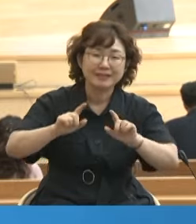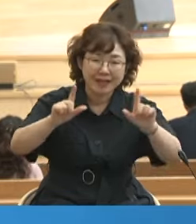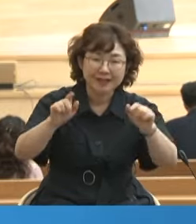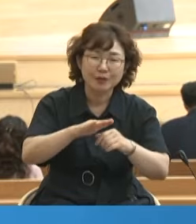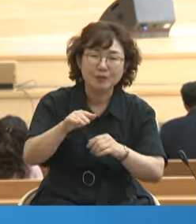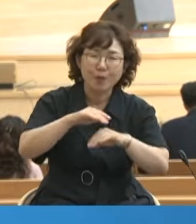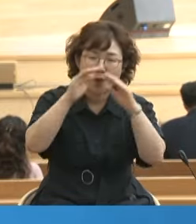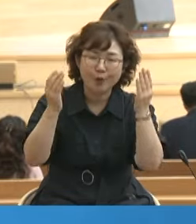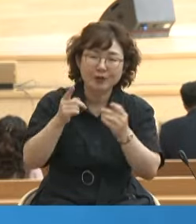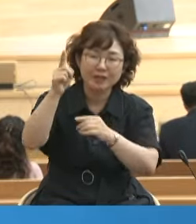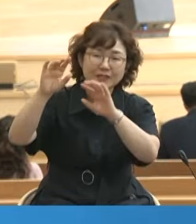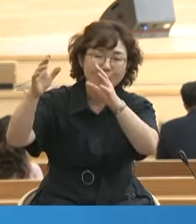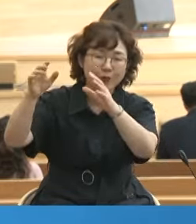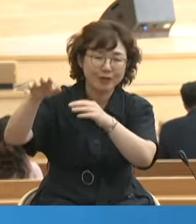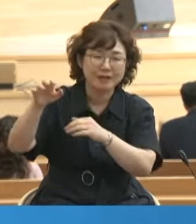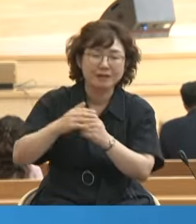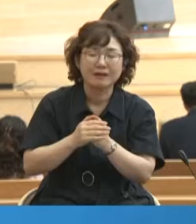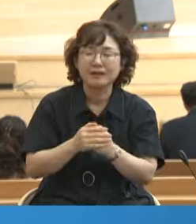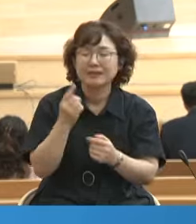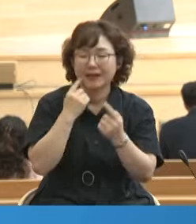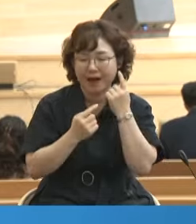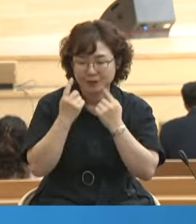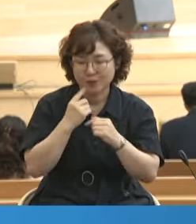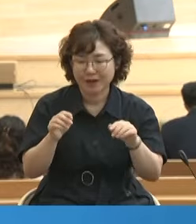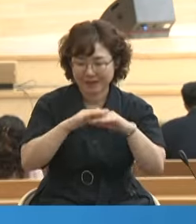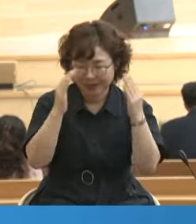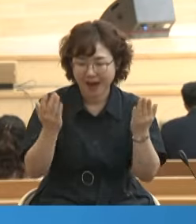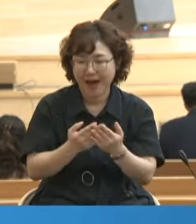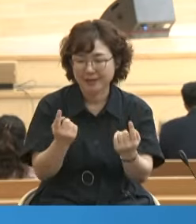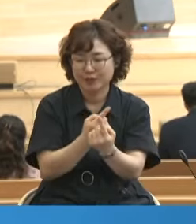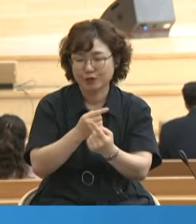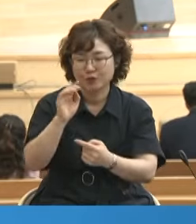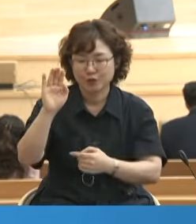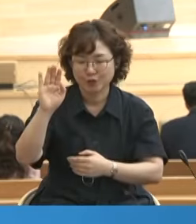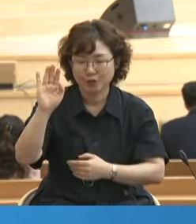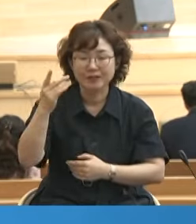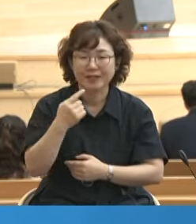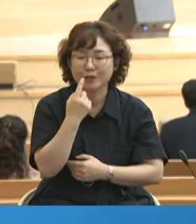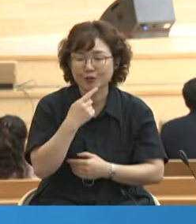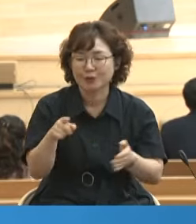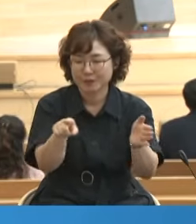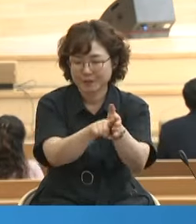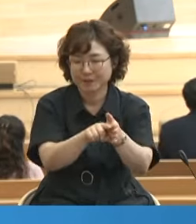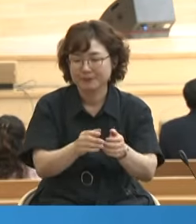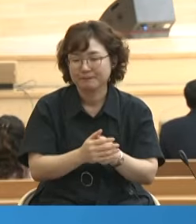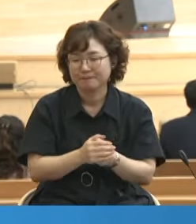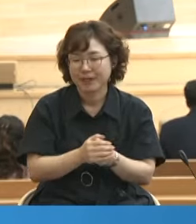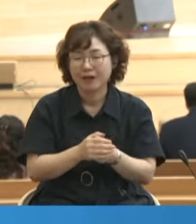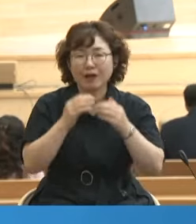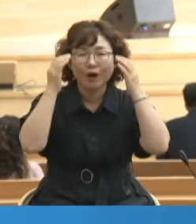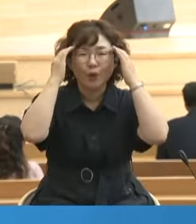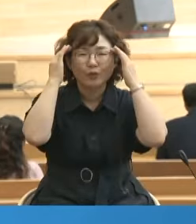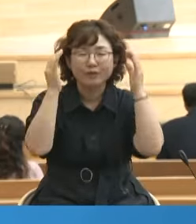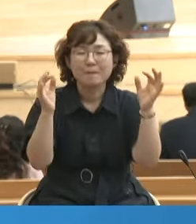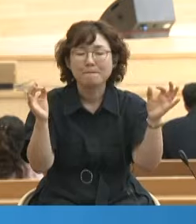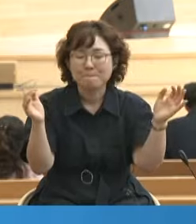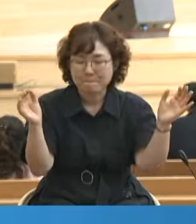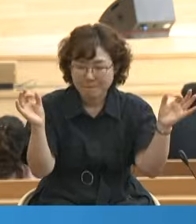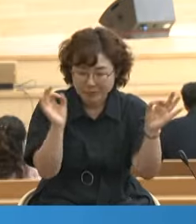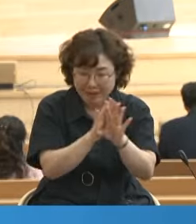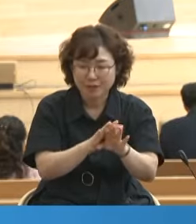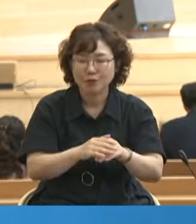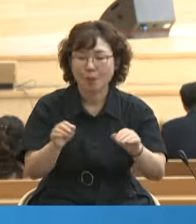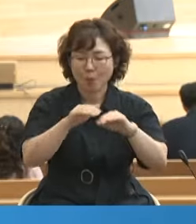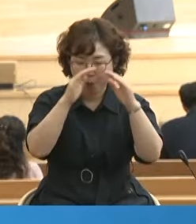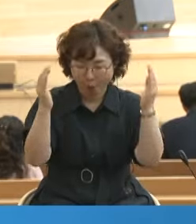우리는 모든 상처가 치유되어 지는 줄 믿습니다. 고통은 끝나고 모든